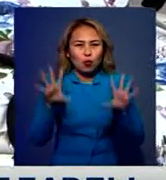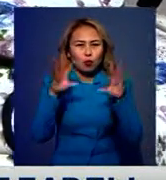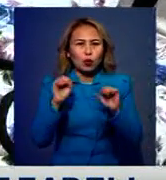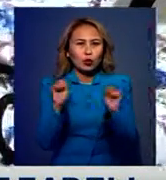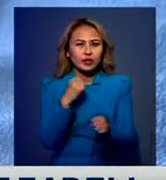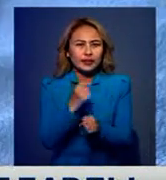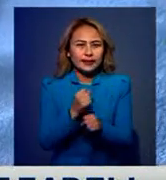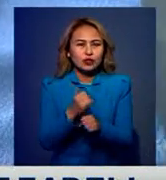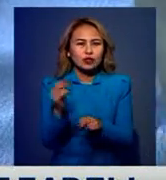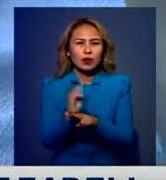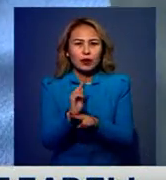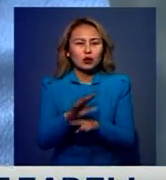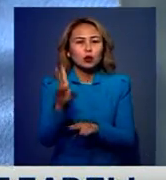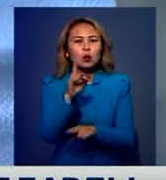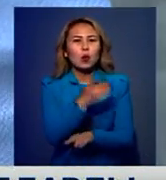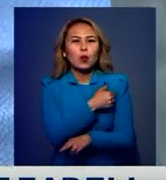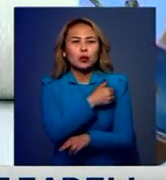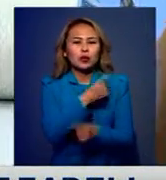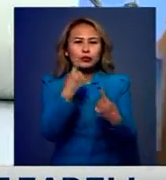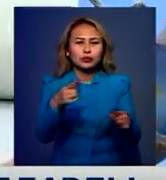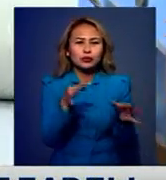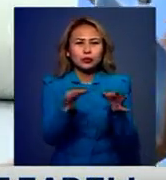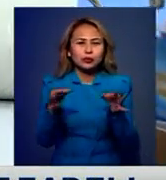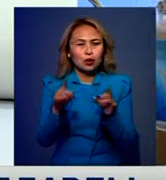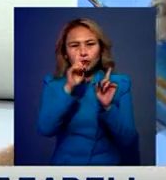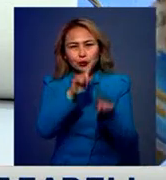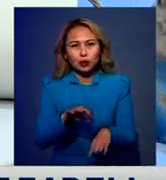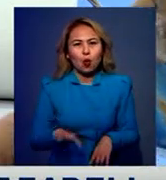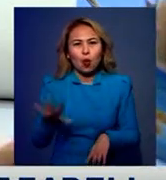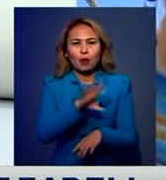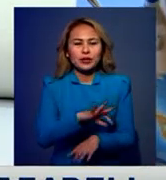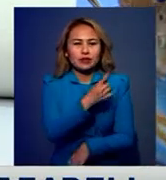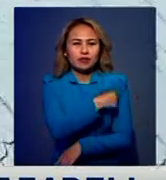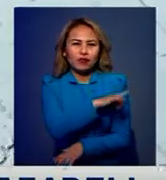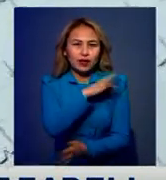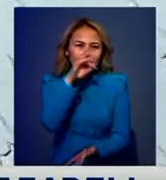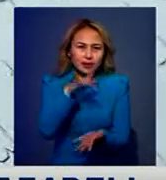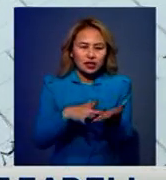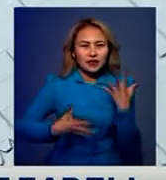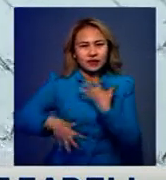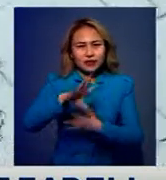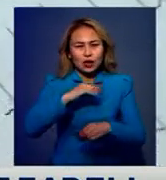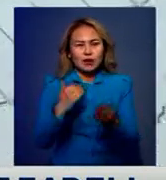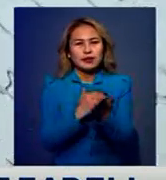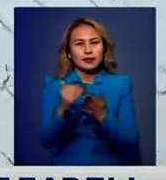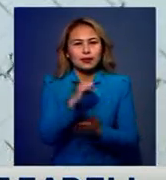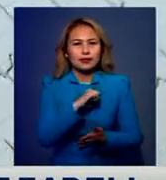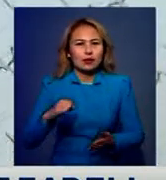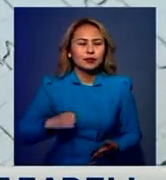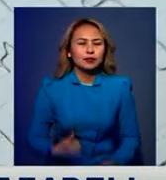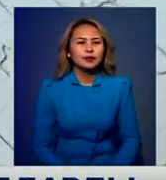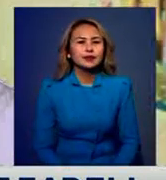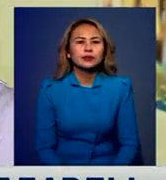жасалады. Дертіне шипа іздегендер енді өзге өңірлерге сабылмайды. Облыстағы сырқат балалардың барлығы озық танылған осы орталыққа